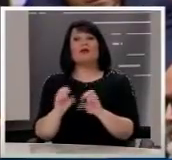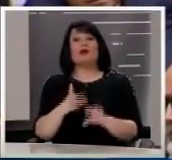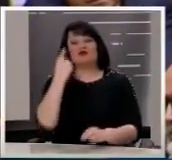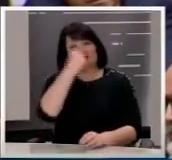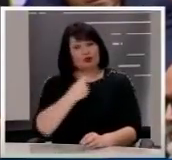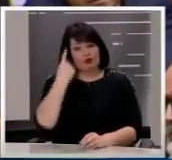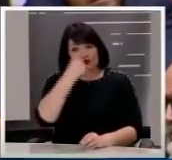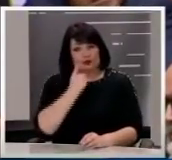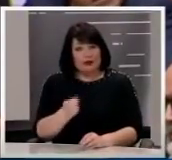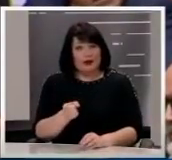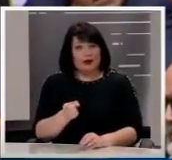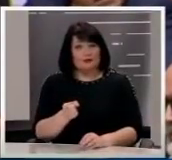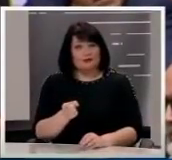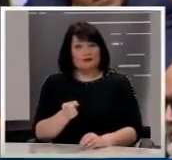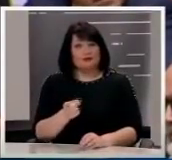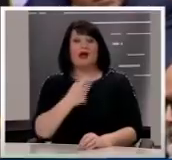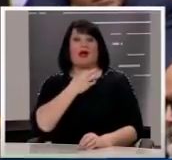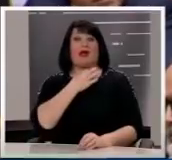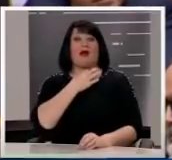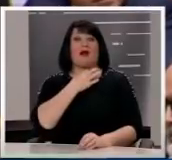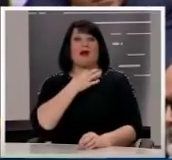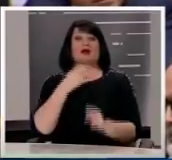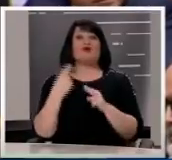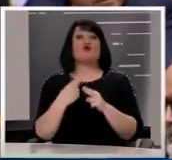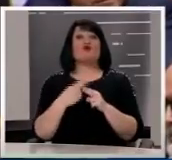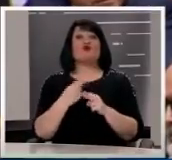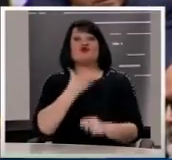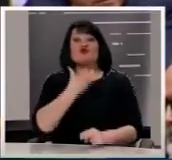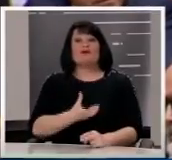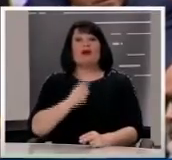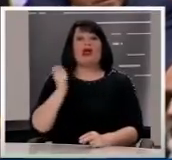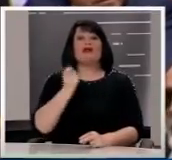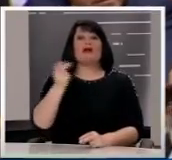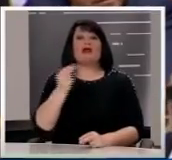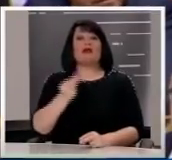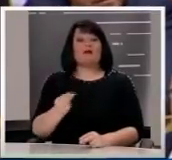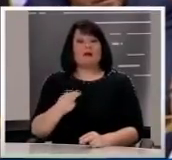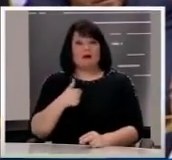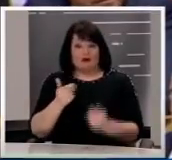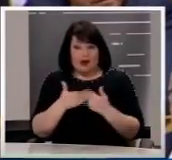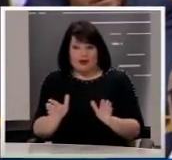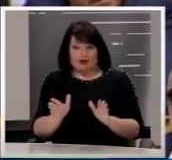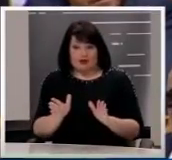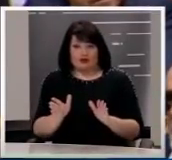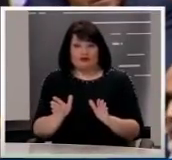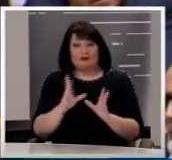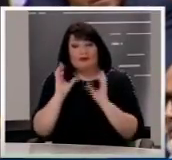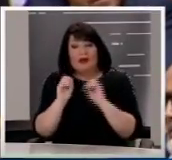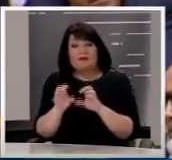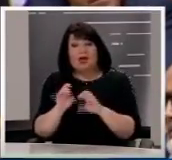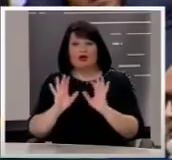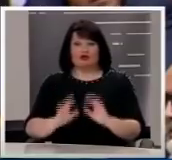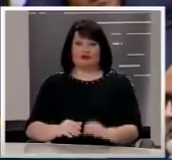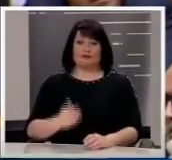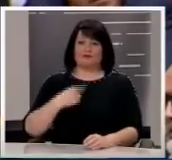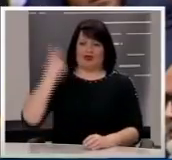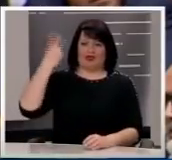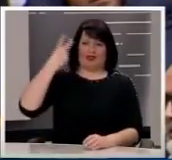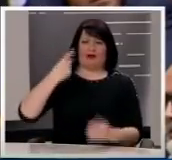προσωπικά, όποτε υπήρχε ανάγκη για κρίσιμα εθνικά θέματα. Με κατηγορείτε ότι